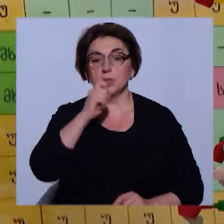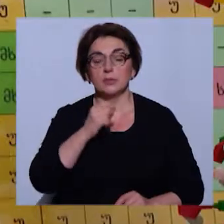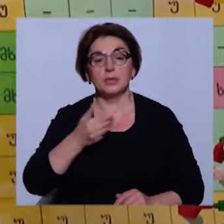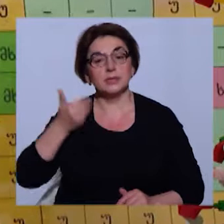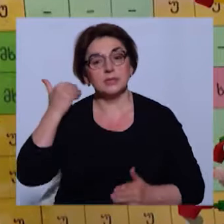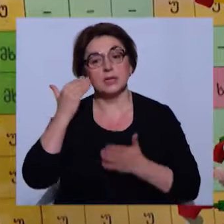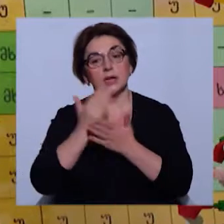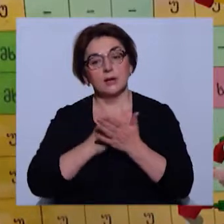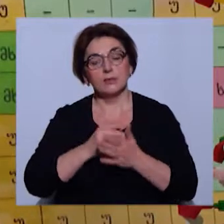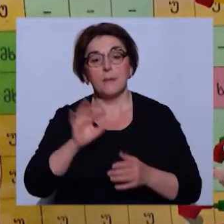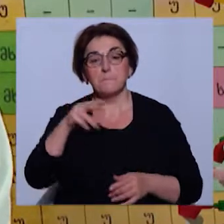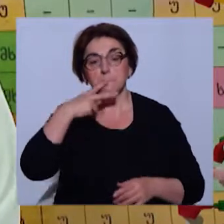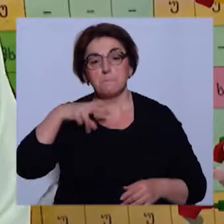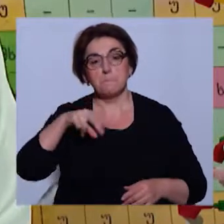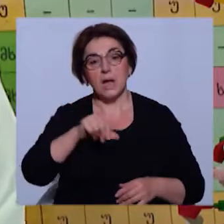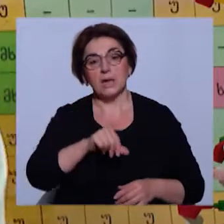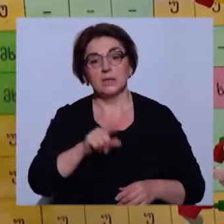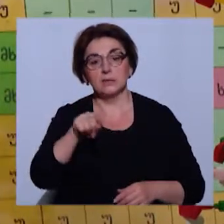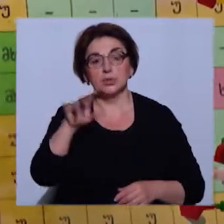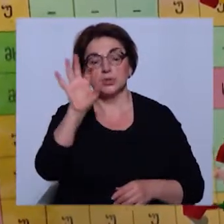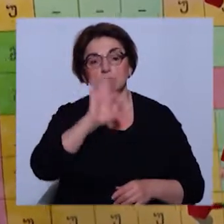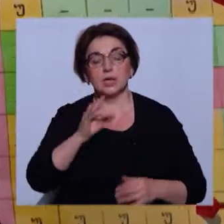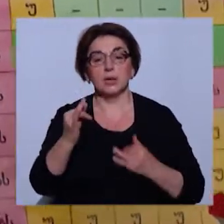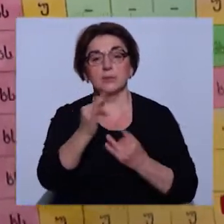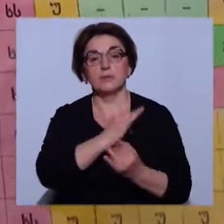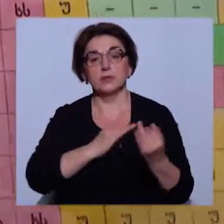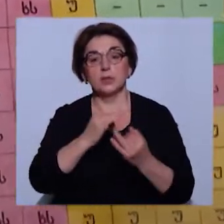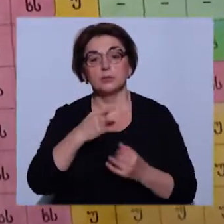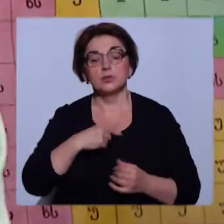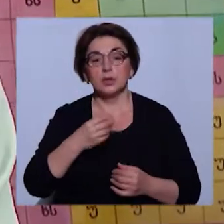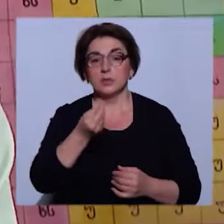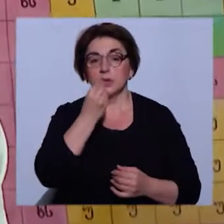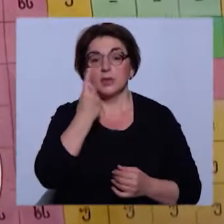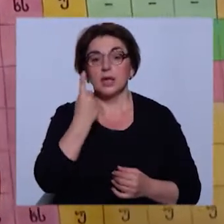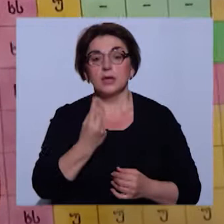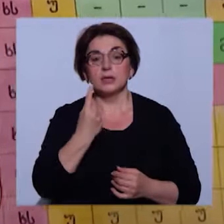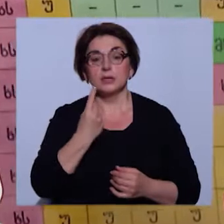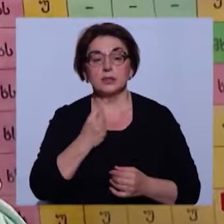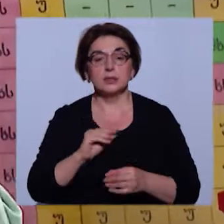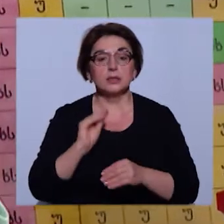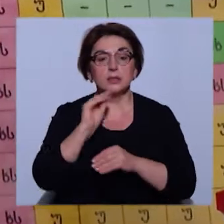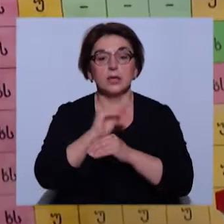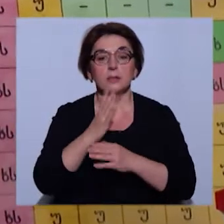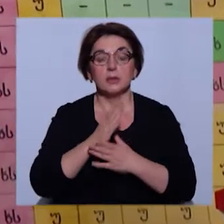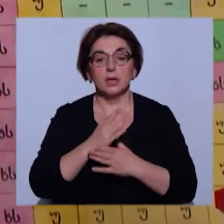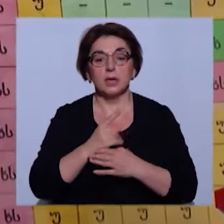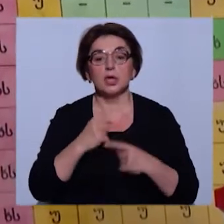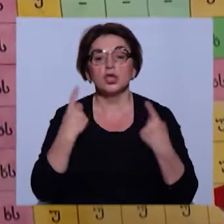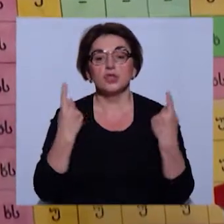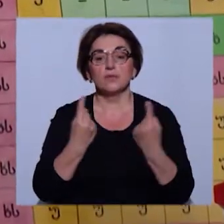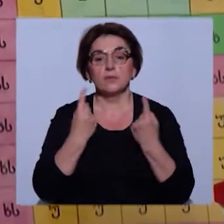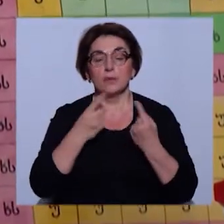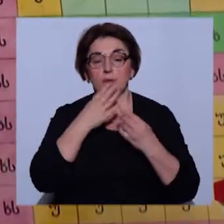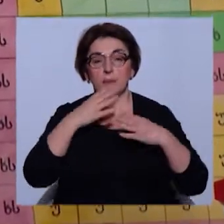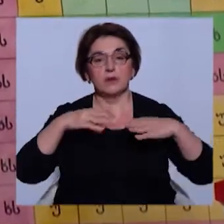გაკვეთილზე მარილებზეც ვისაუბრეთ. ჩვენი საკვების ერთ-ერთი ძირითადი დანამატი არის სუფრის მარილი,